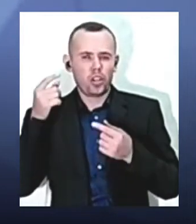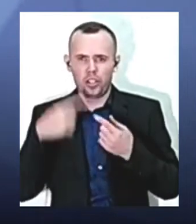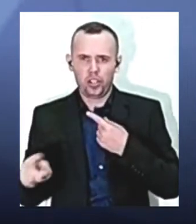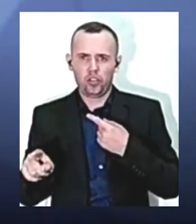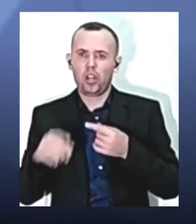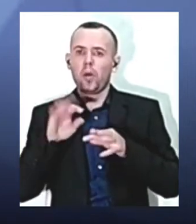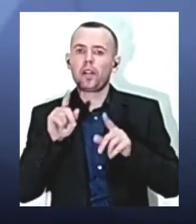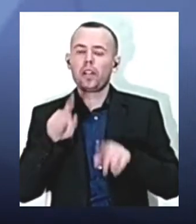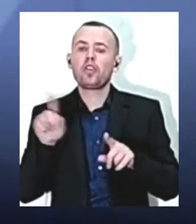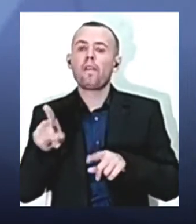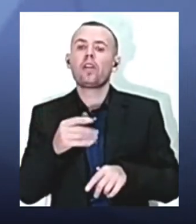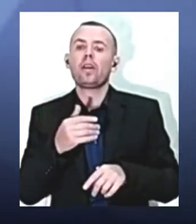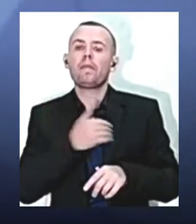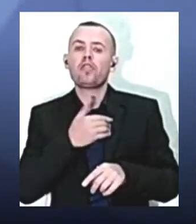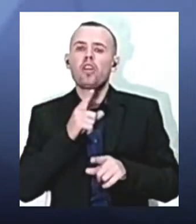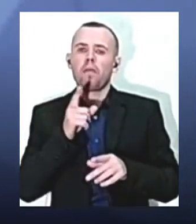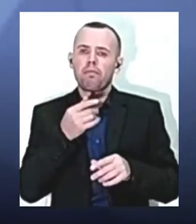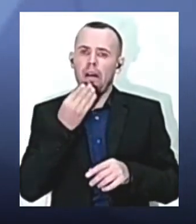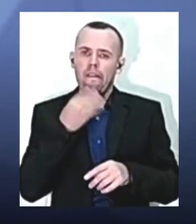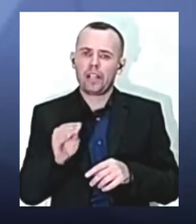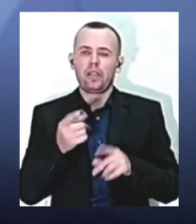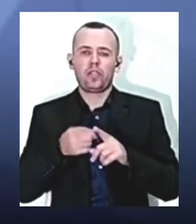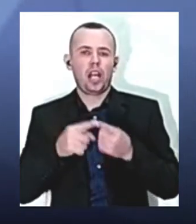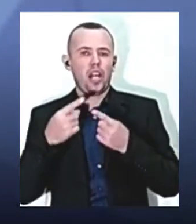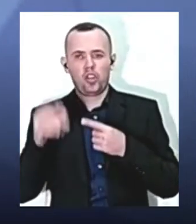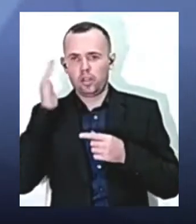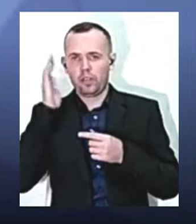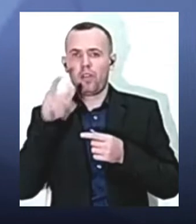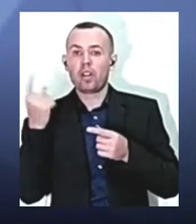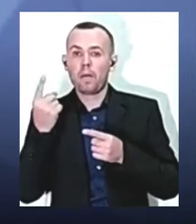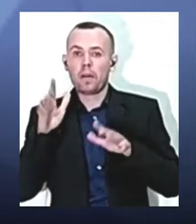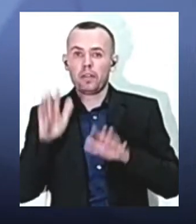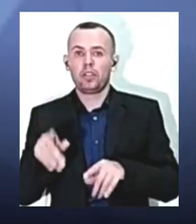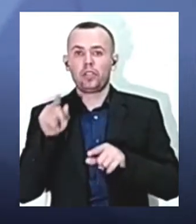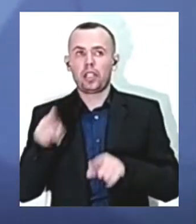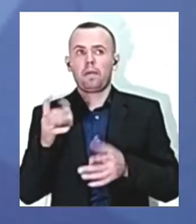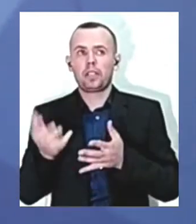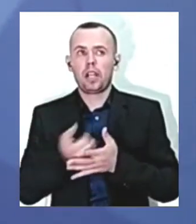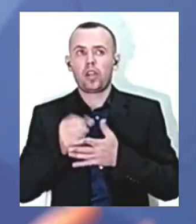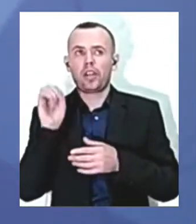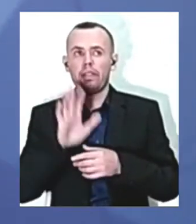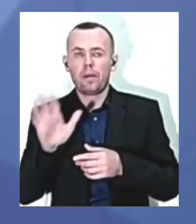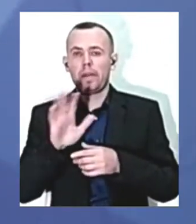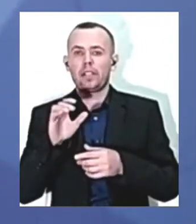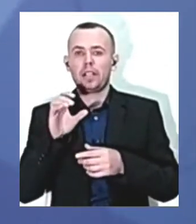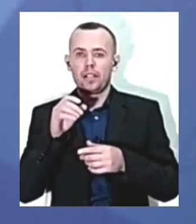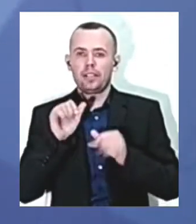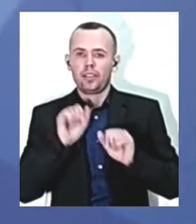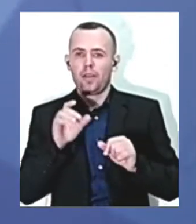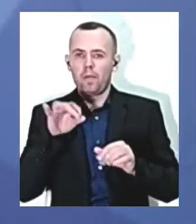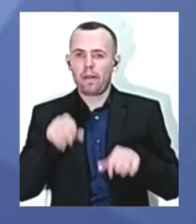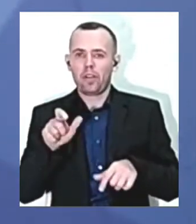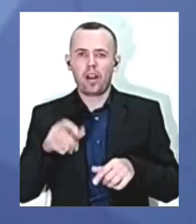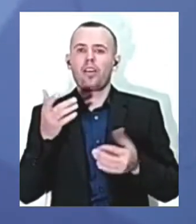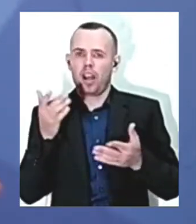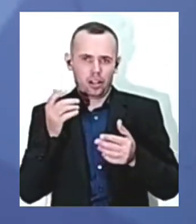є ефективним, це інші способи. На першому місці там знаходиться Європейський суд з прав людини. Тобто ясно, що не кожна людина туди